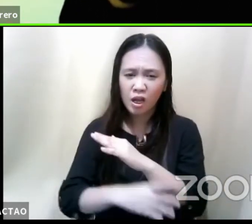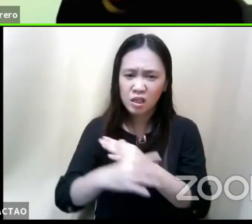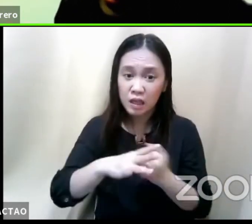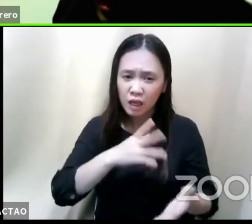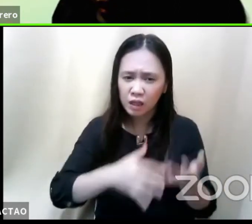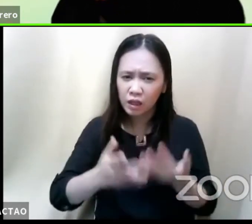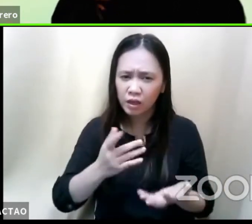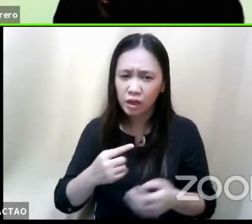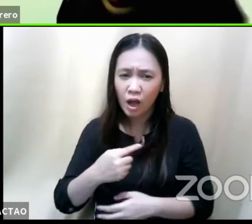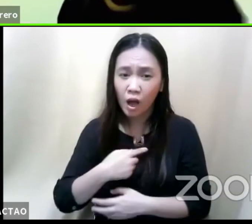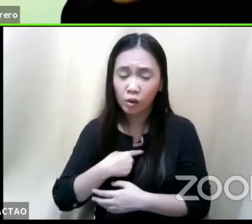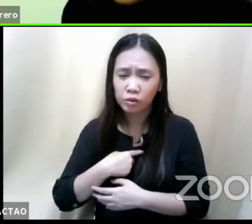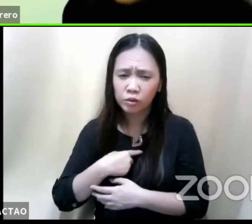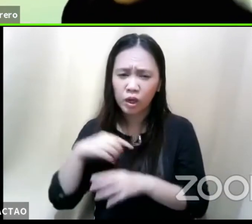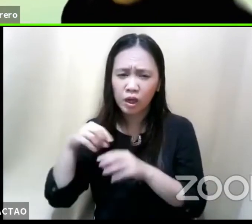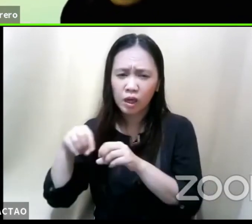ako. Lalo